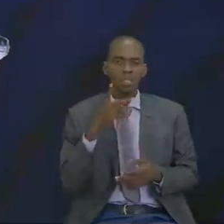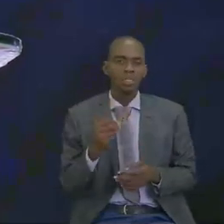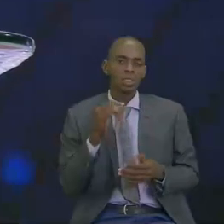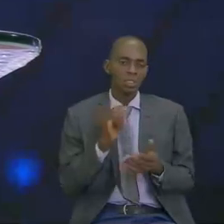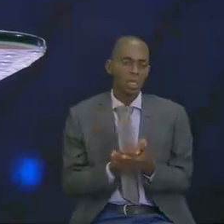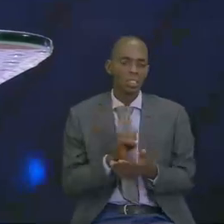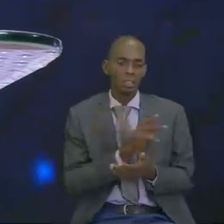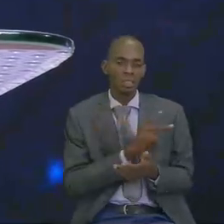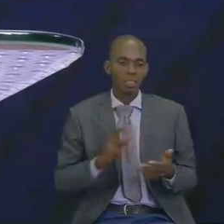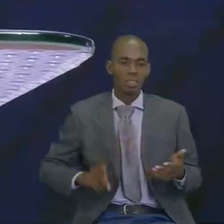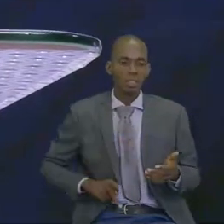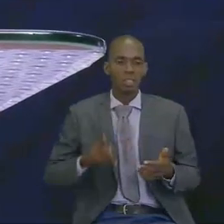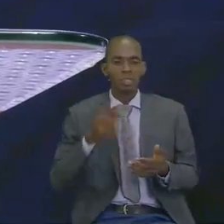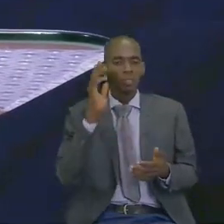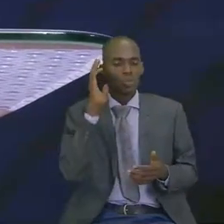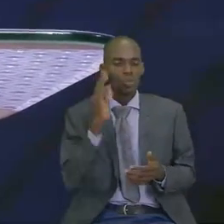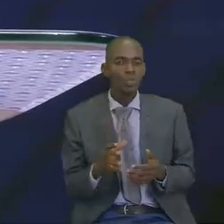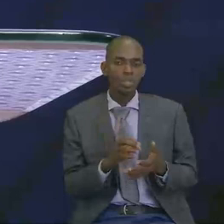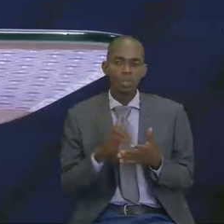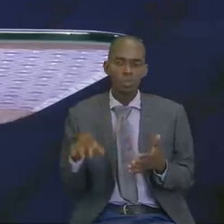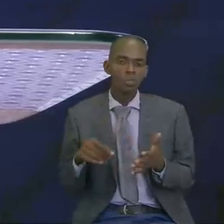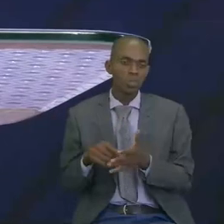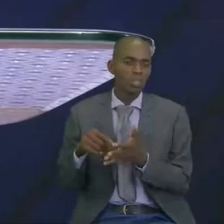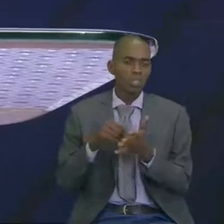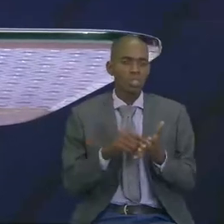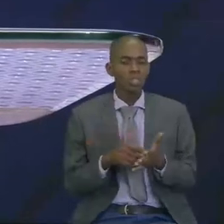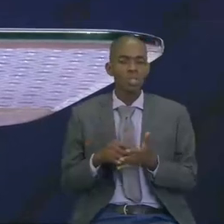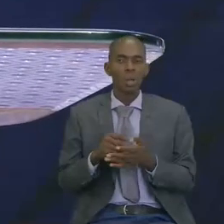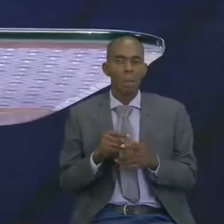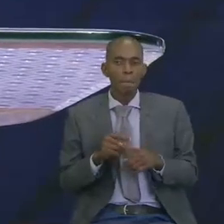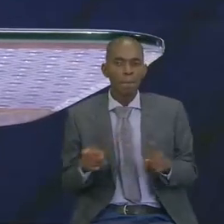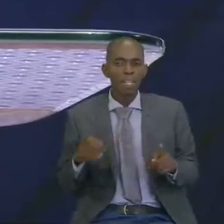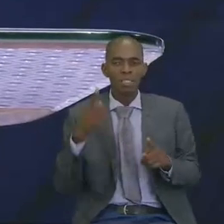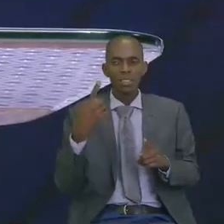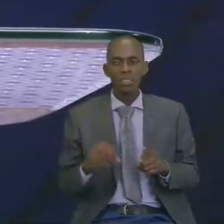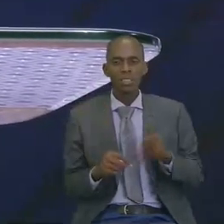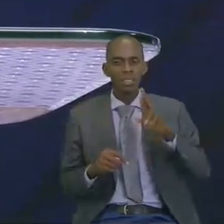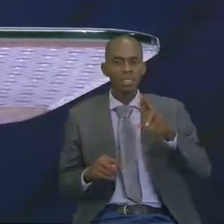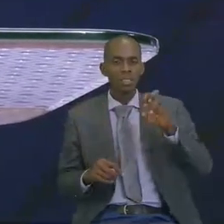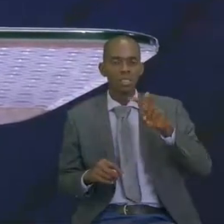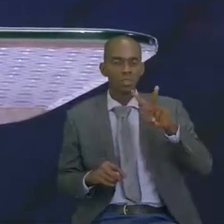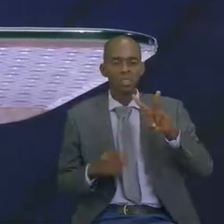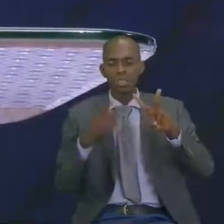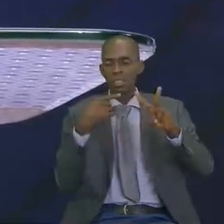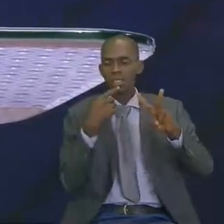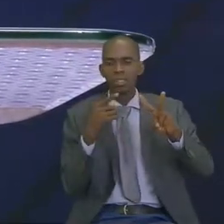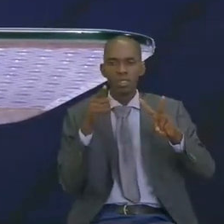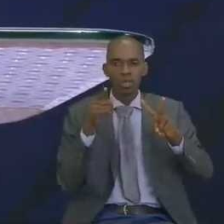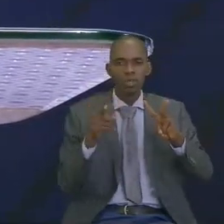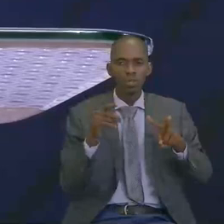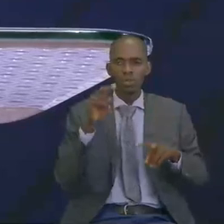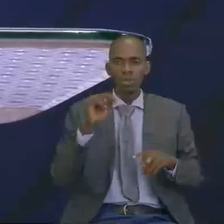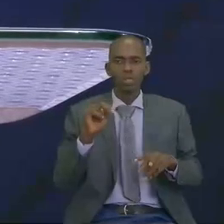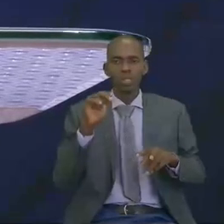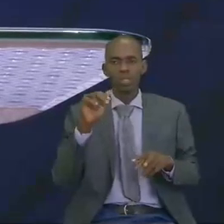l'appelons le roi des rois. Vous savez, la révélation dit que toi, Nebuchadnezzar, tu